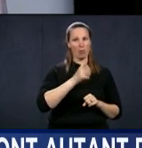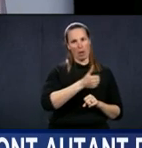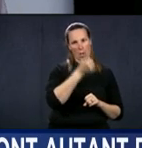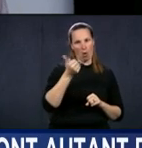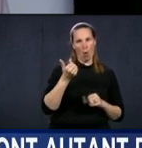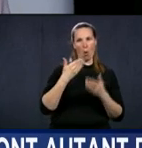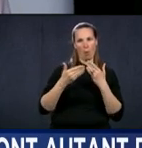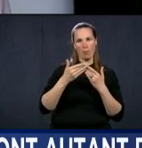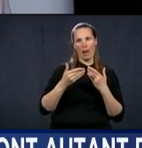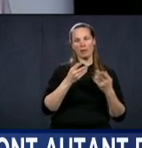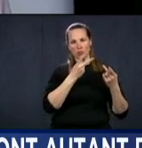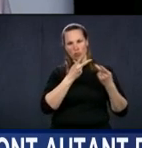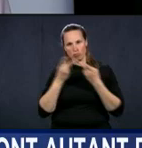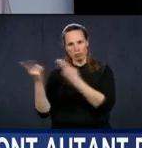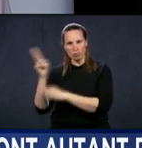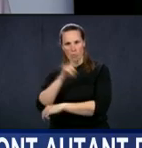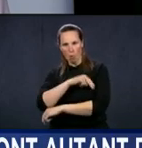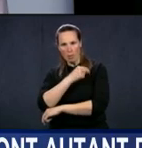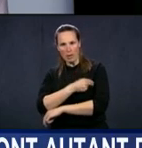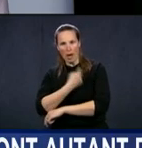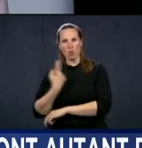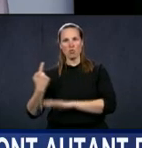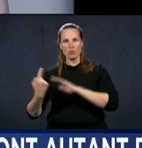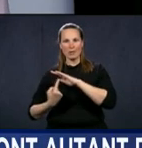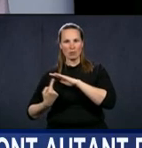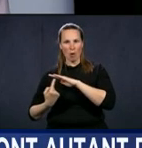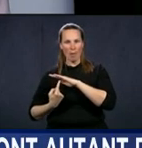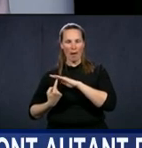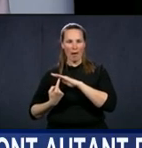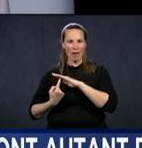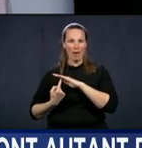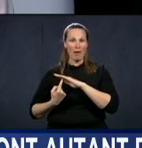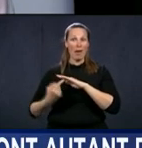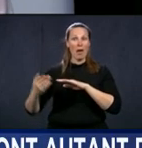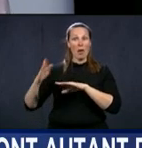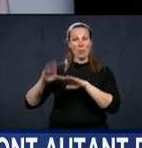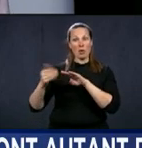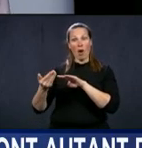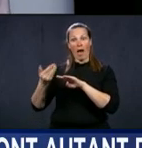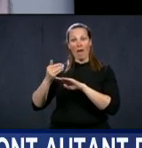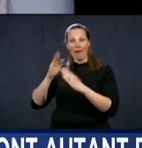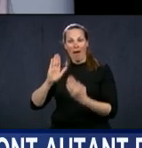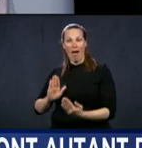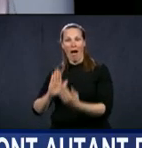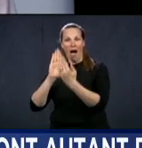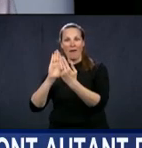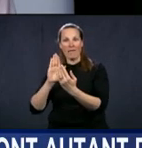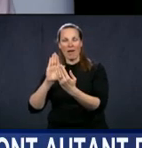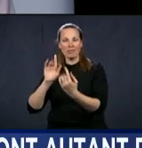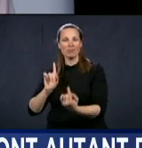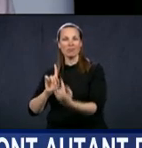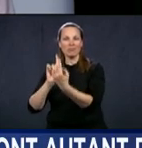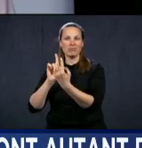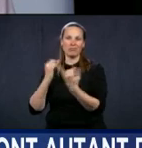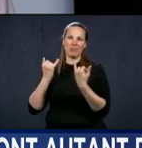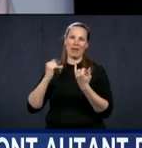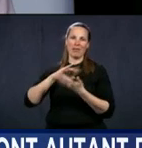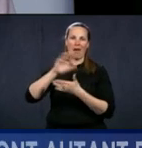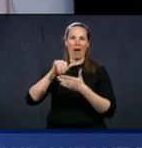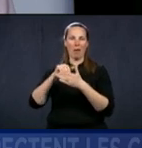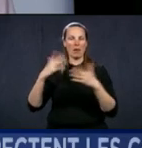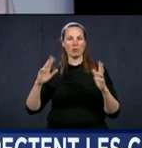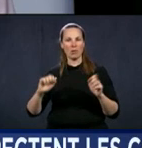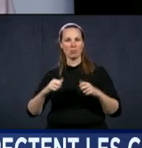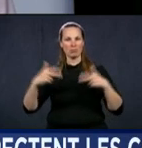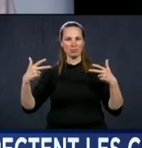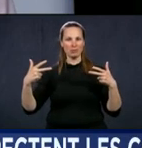besoin dans un hôpital ou sont placés en isolement. Donc, il y a beaucoup de visioconférences, visioparloirs qui se fait avec les avocats, avec la justice. Donc, il y a plusieurs mesures, du